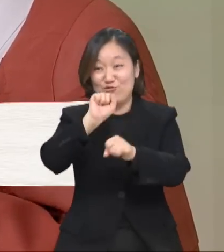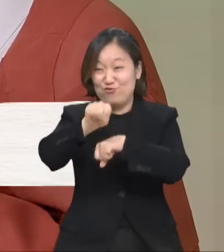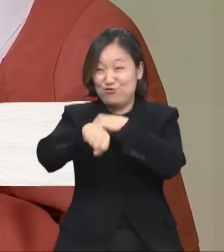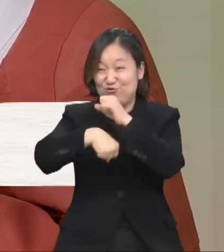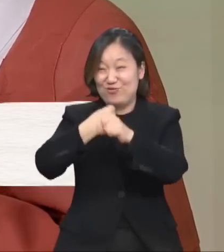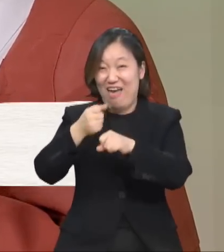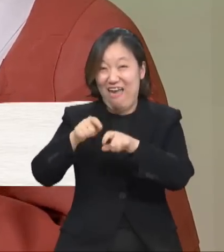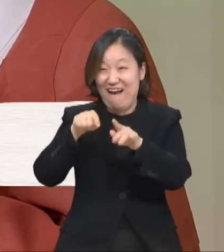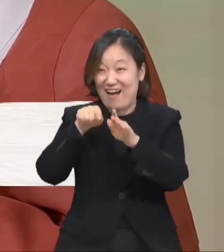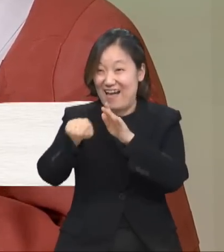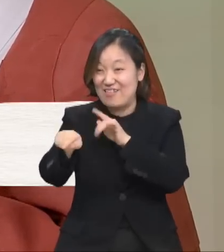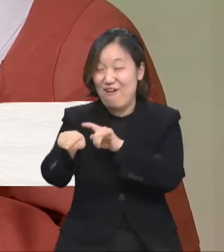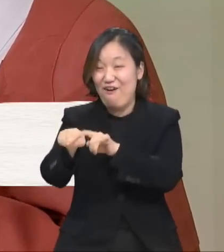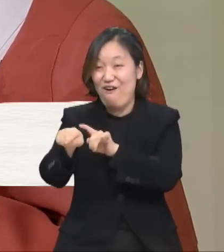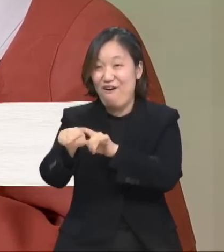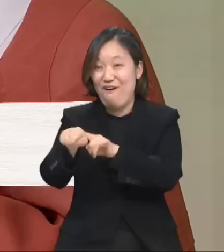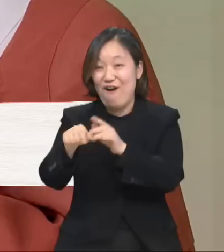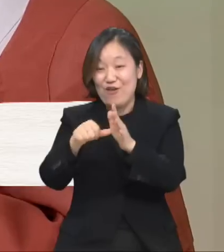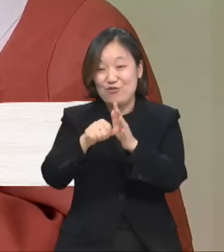배우를 만났습니다